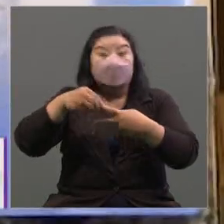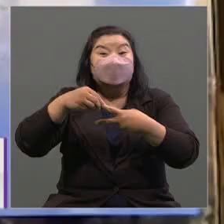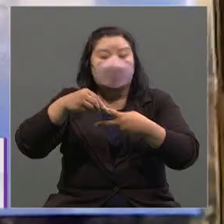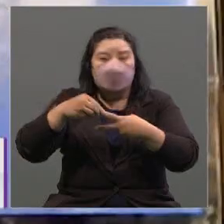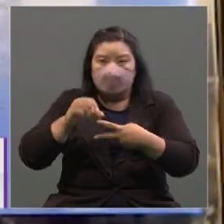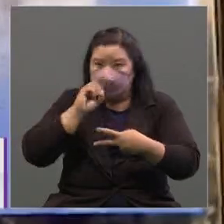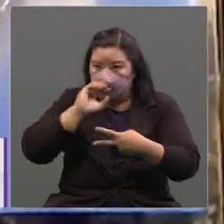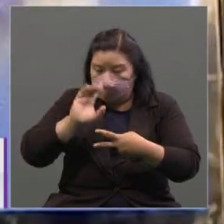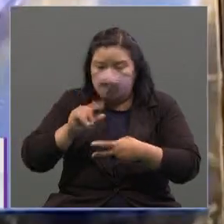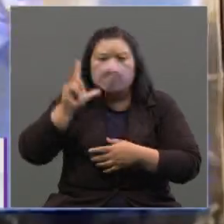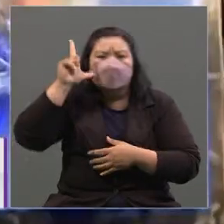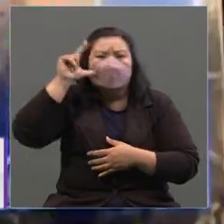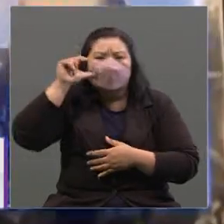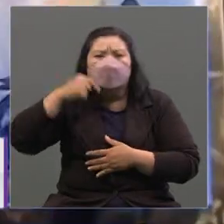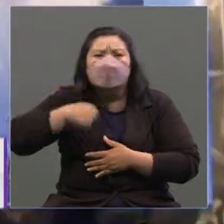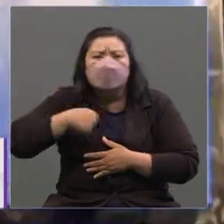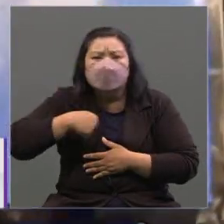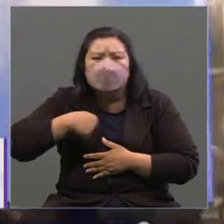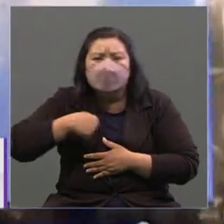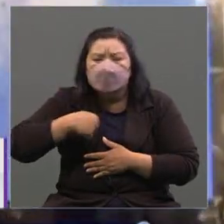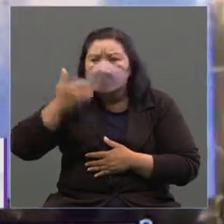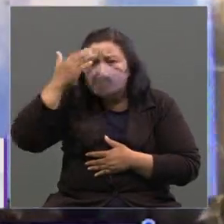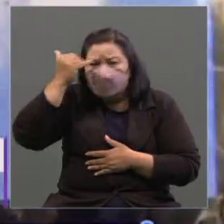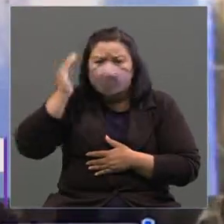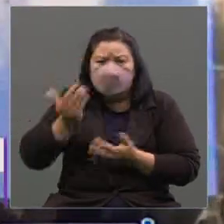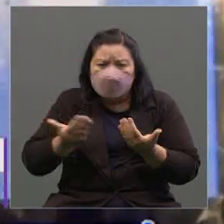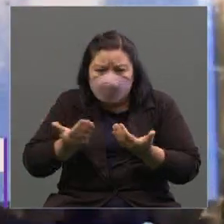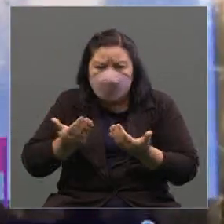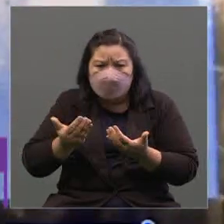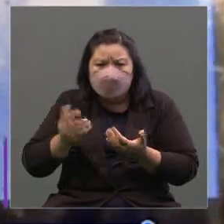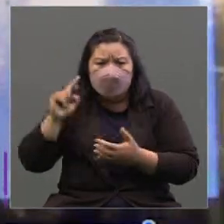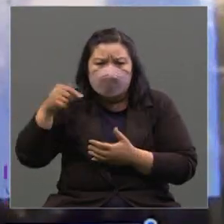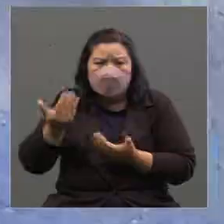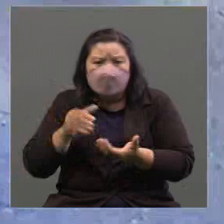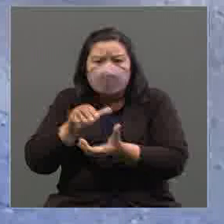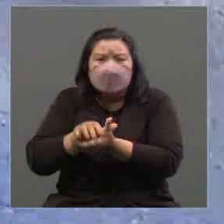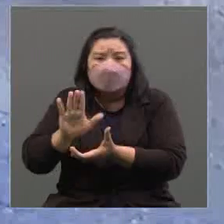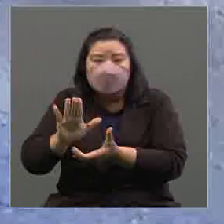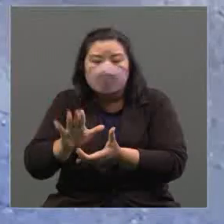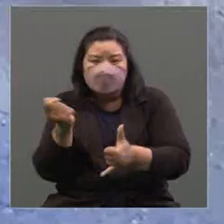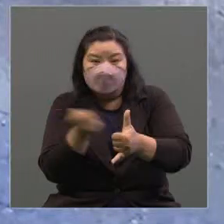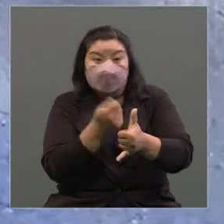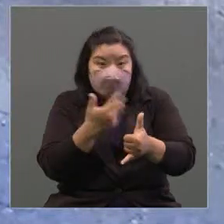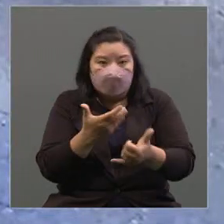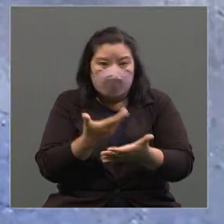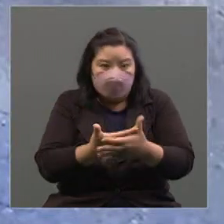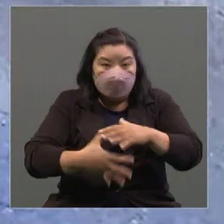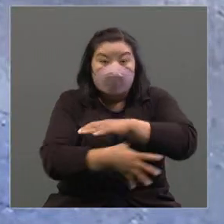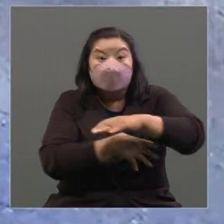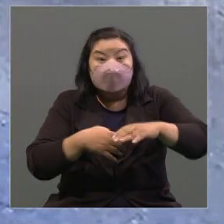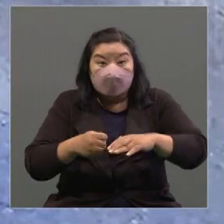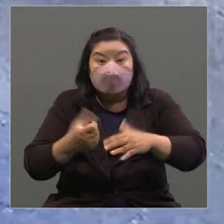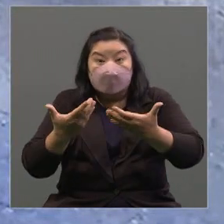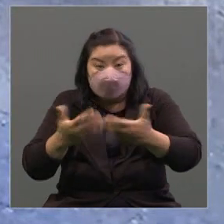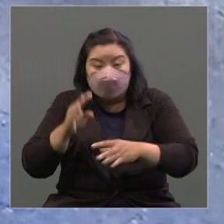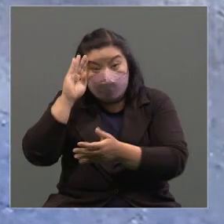านกันจอมพลังว่าแม่แท้ๆถูกลูกชายและลูกสะใภ้ทำร้ายจนได้รับบาดเจ็บแล้วก็ชิงทรัพย์ไปต่อมาเจ้าหน้าที่ก็ควบคุมตัวทั้ง2